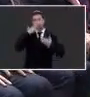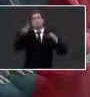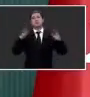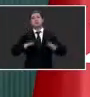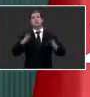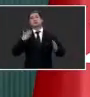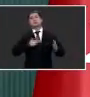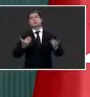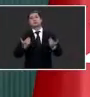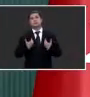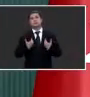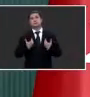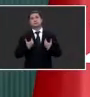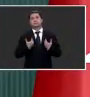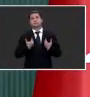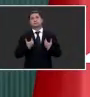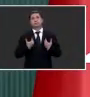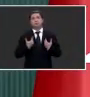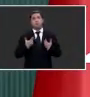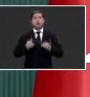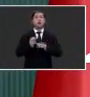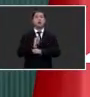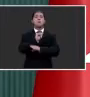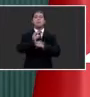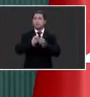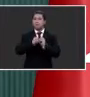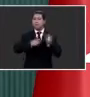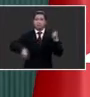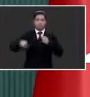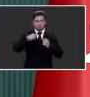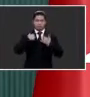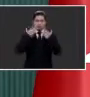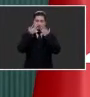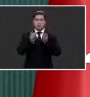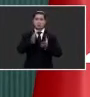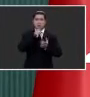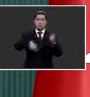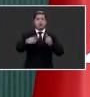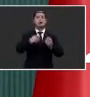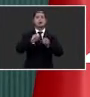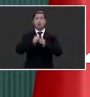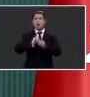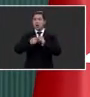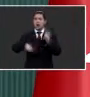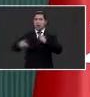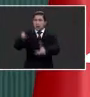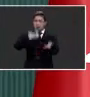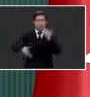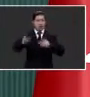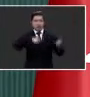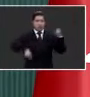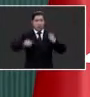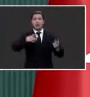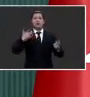bekliyoruz yaşanan Her sıkıntının farkındayız dillendirilen her